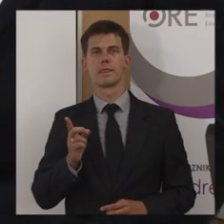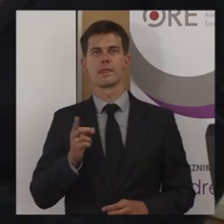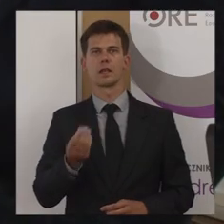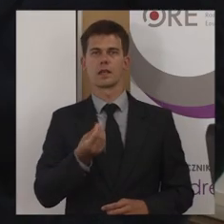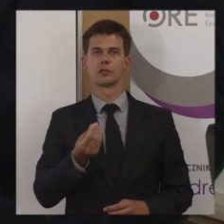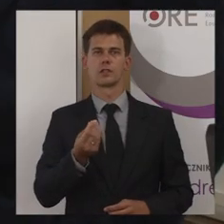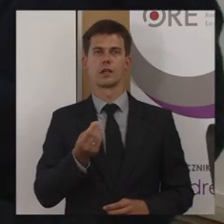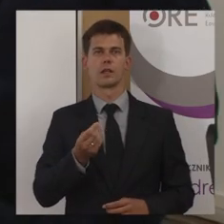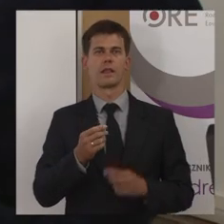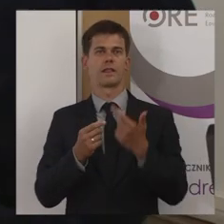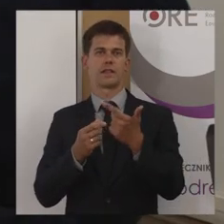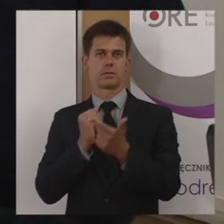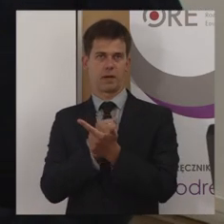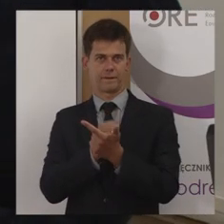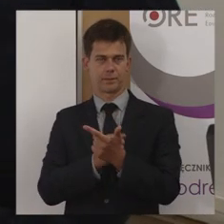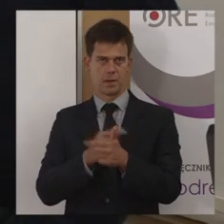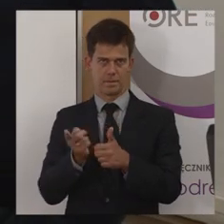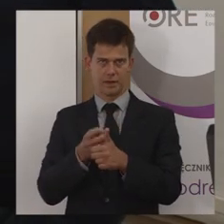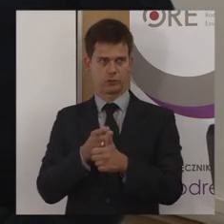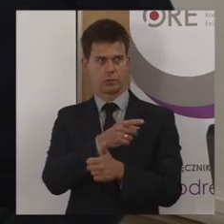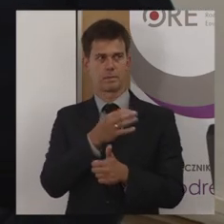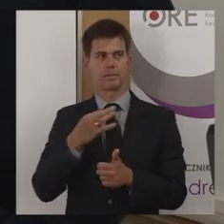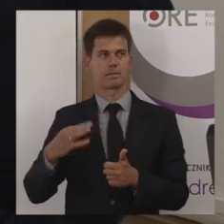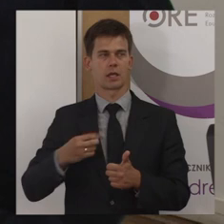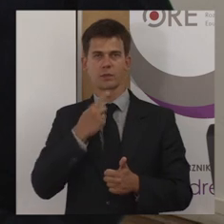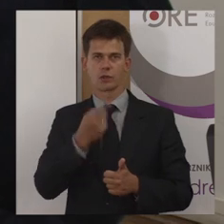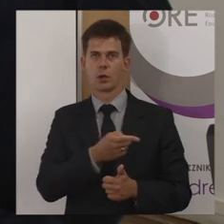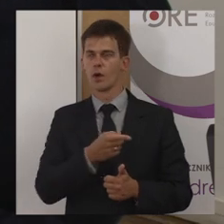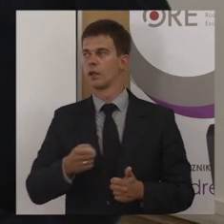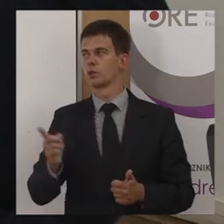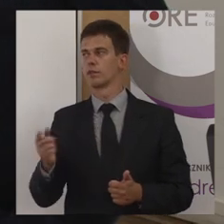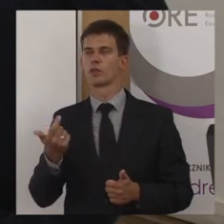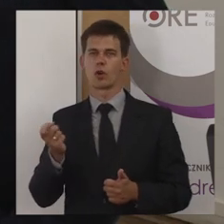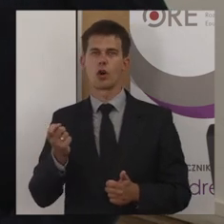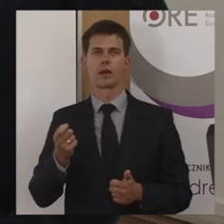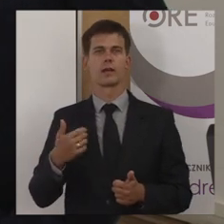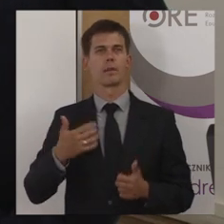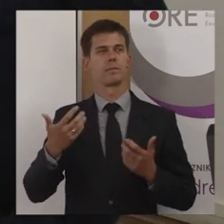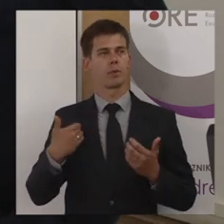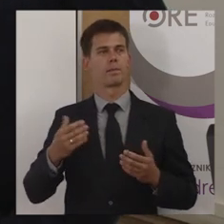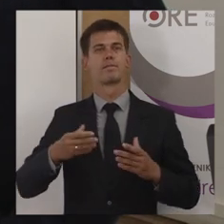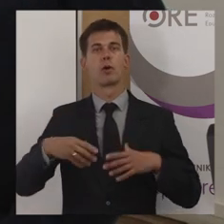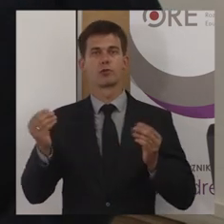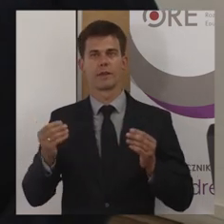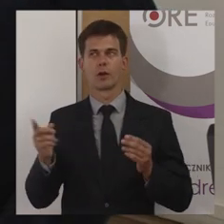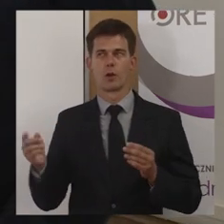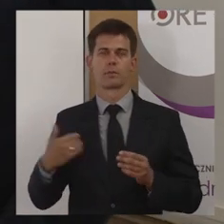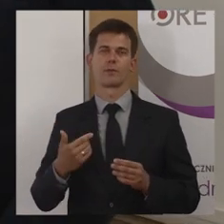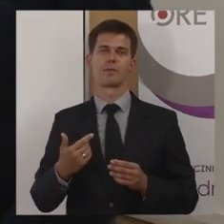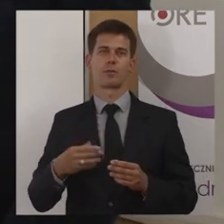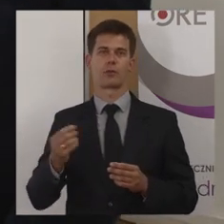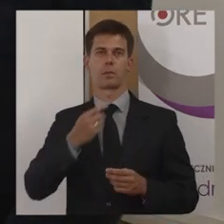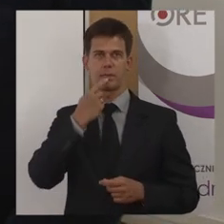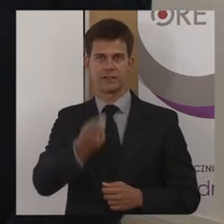Ja chciałem zwrócić uwagę na dwie rzeczy. Pierwszą rzeczą nawiązać do tego, co Pani mówiła, bo tak naprawdę ja troszeczkę od tego zacząłem nasze